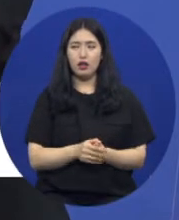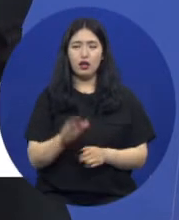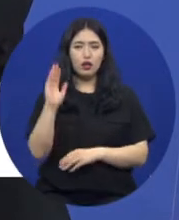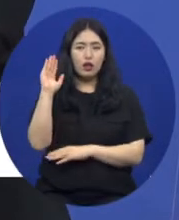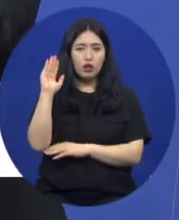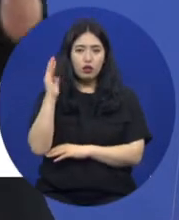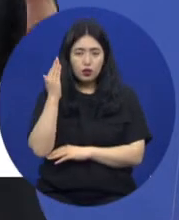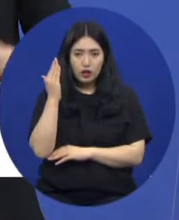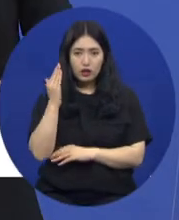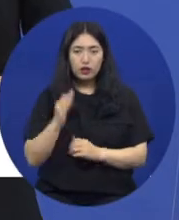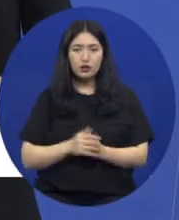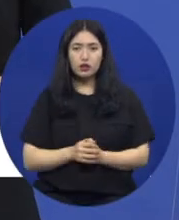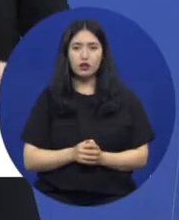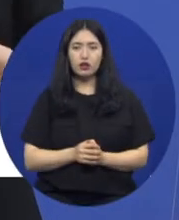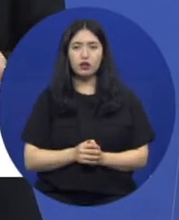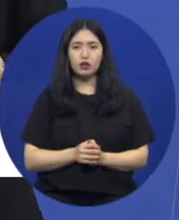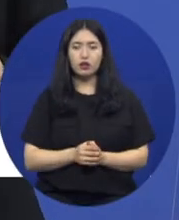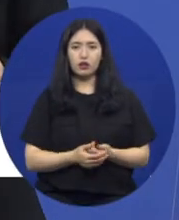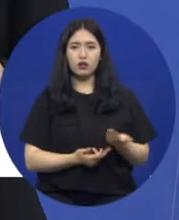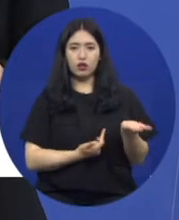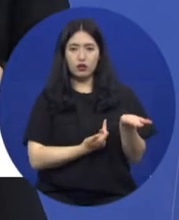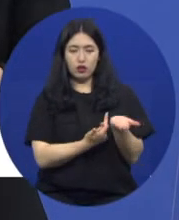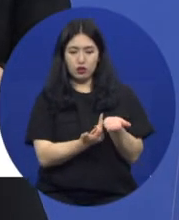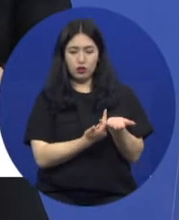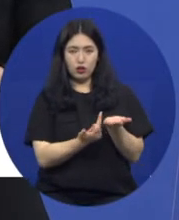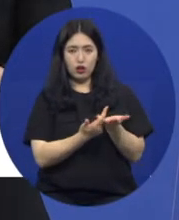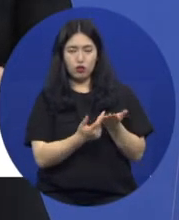최근 들어서는 제주